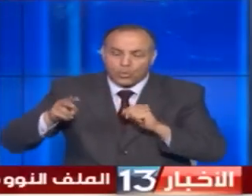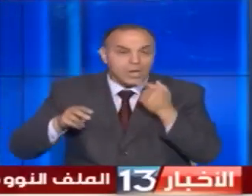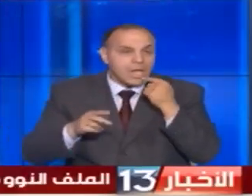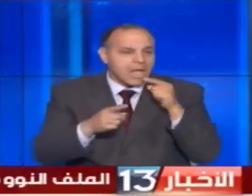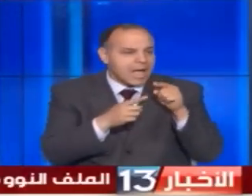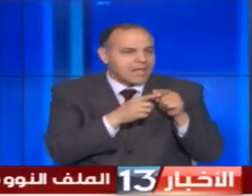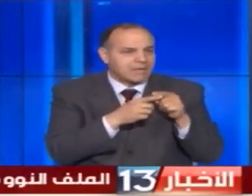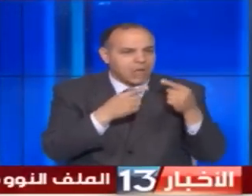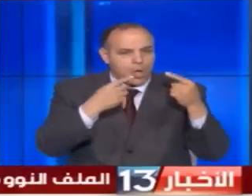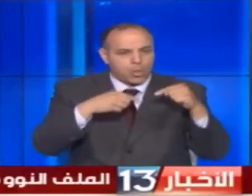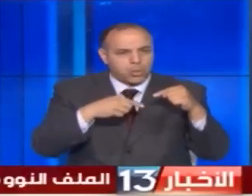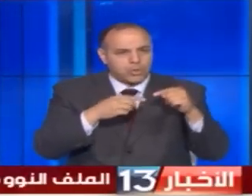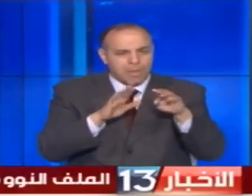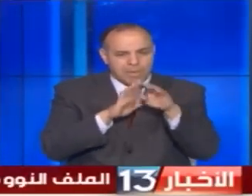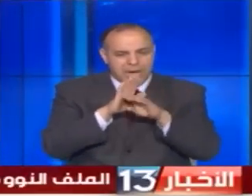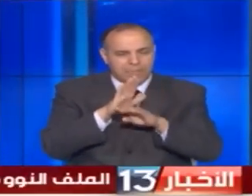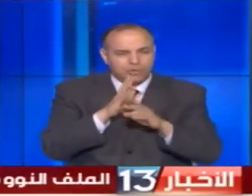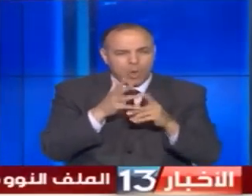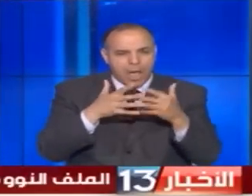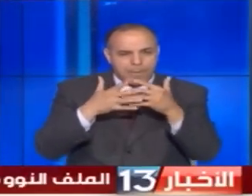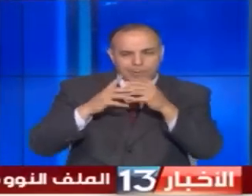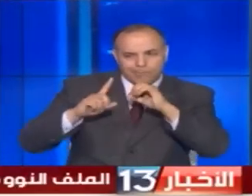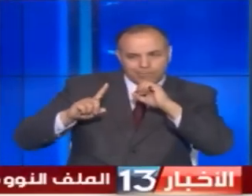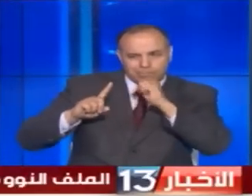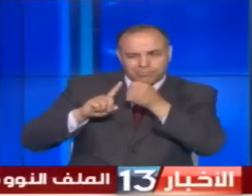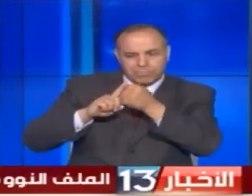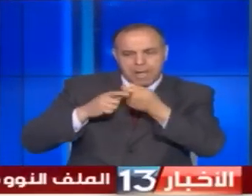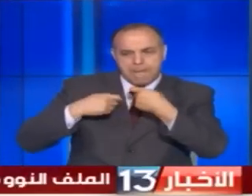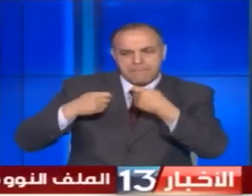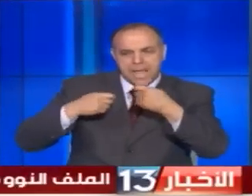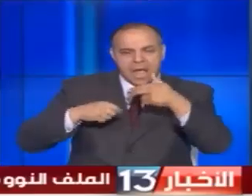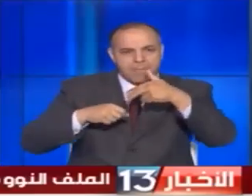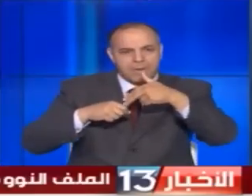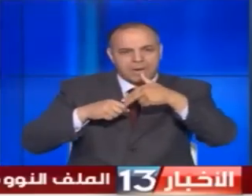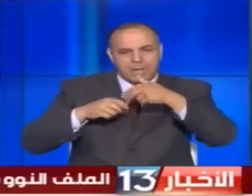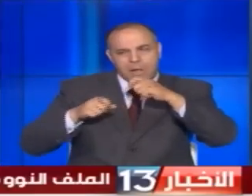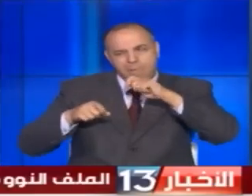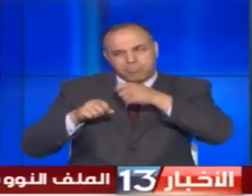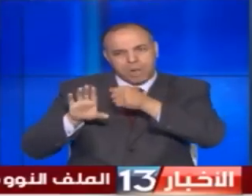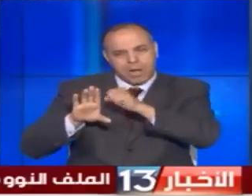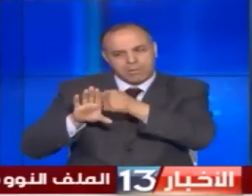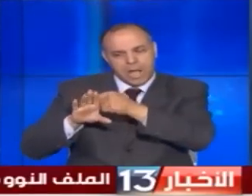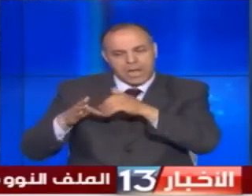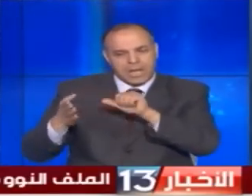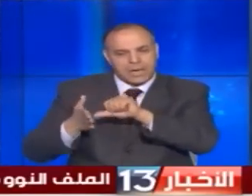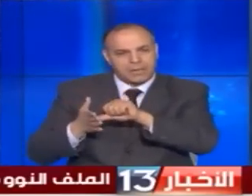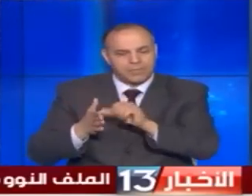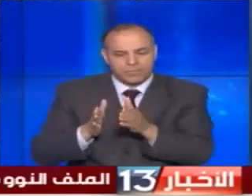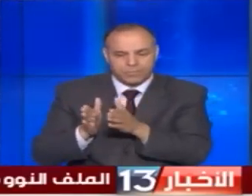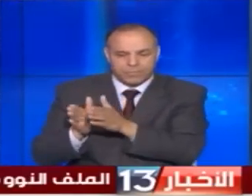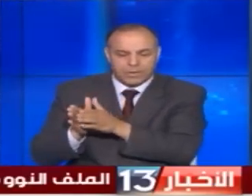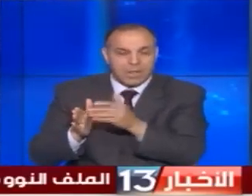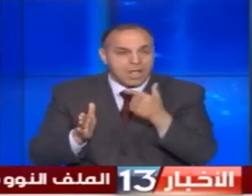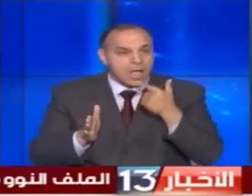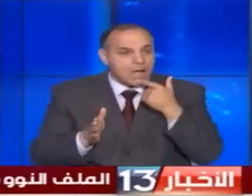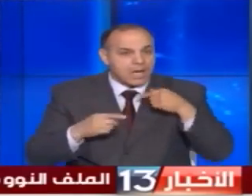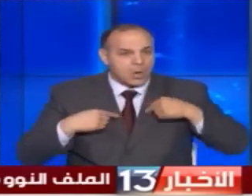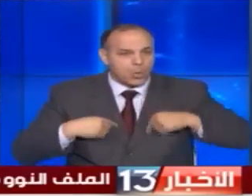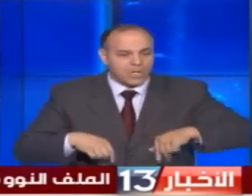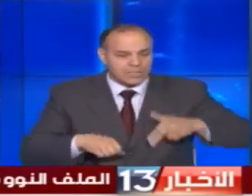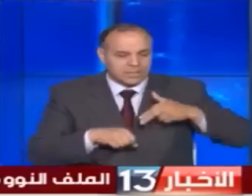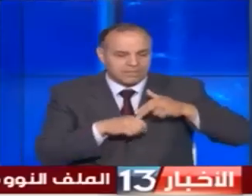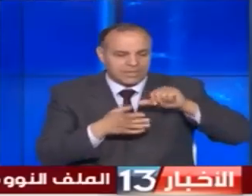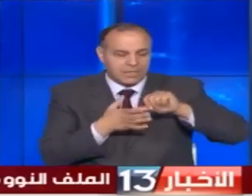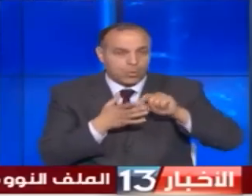مقاومه المخططات الامريكيه ضد بيع النفط الايراني على حد قوله ومن جهته قال وزير النفط الايراني